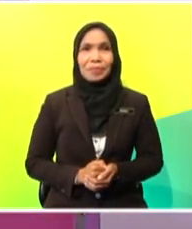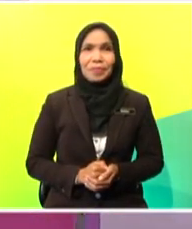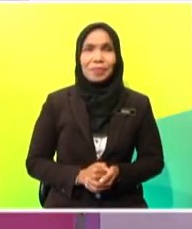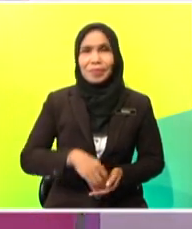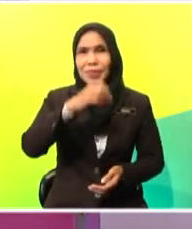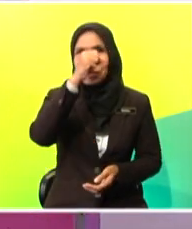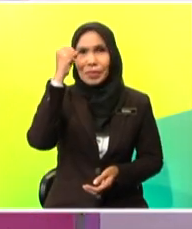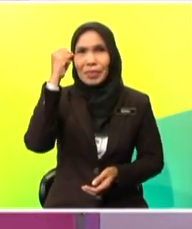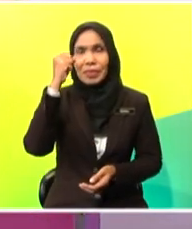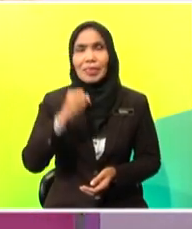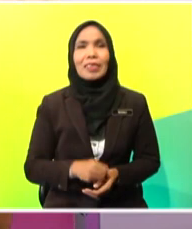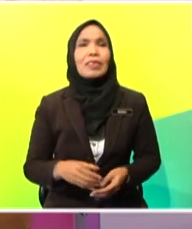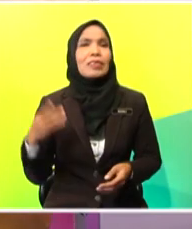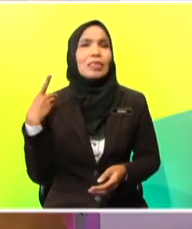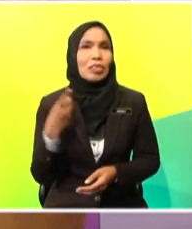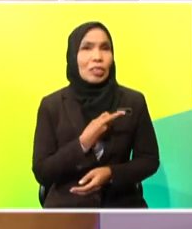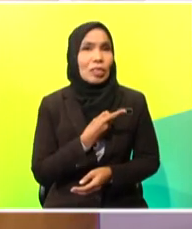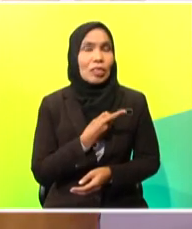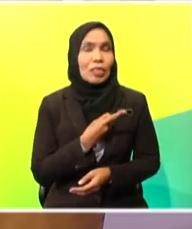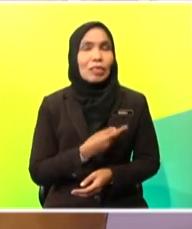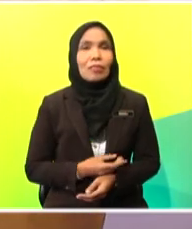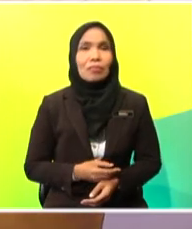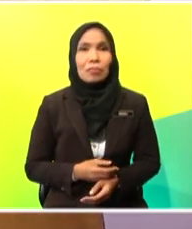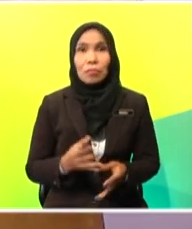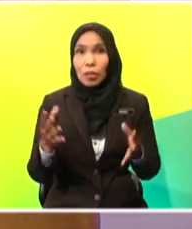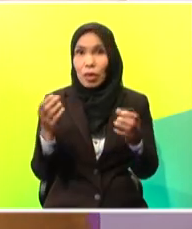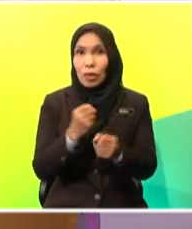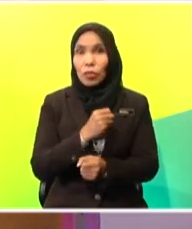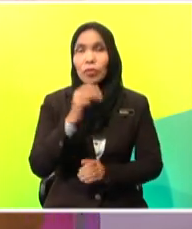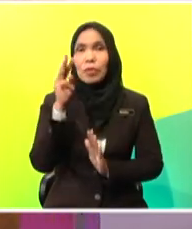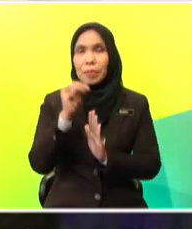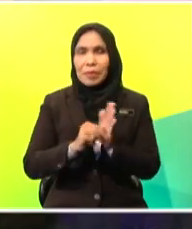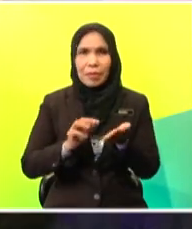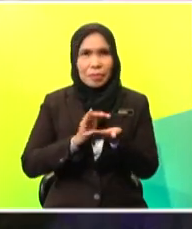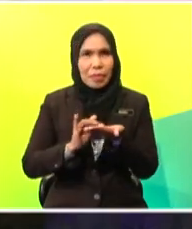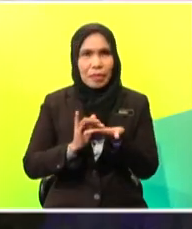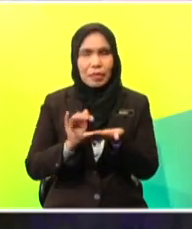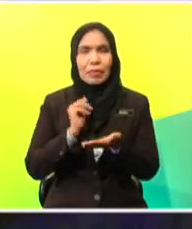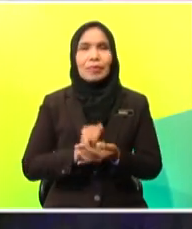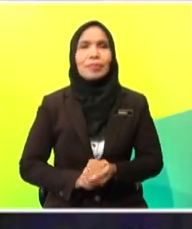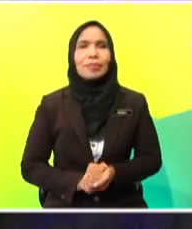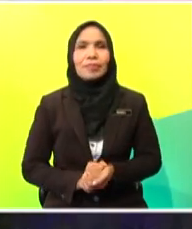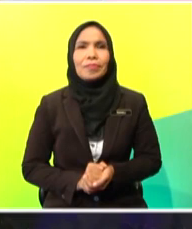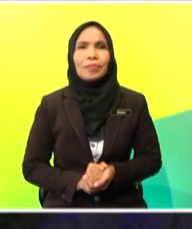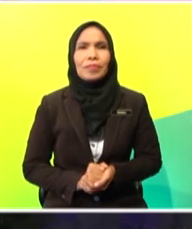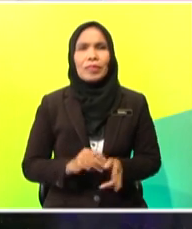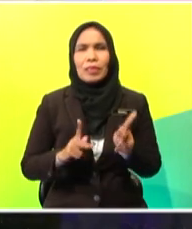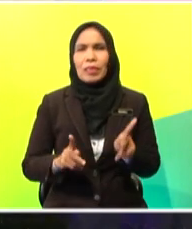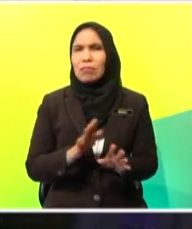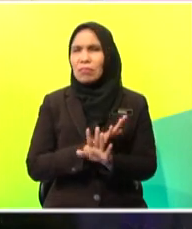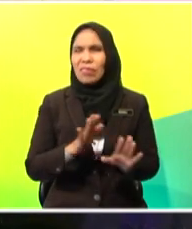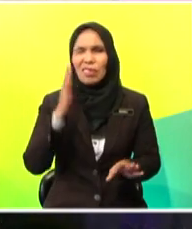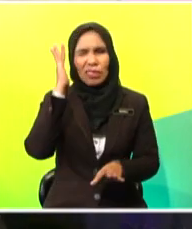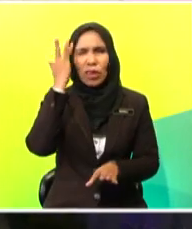Hebat kita membaca betul kalau kita tak kenal huruf murid-murid pakai managed enak